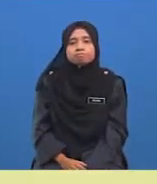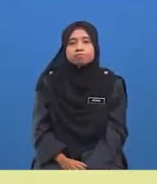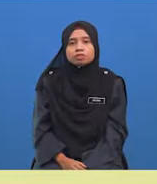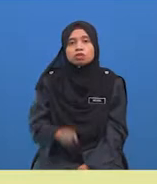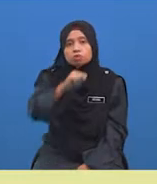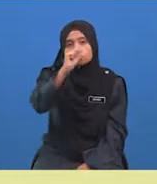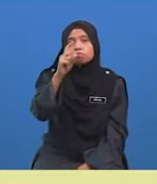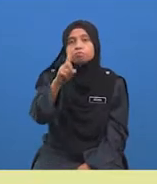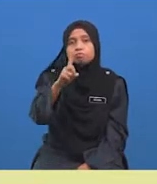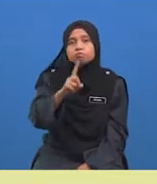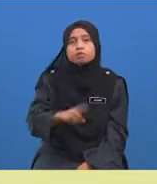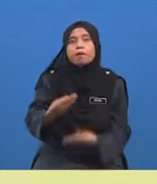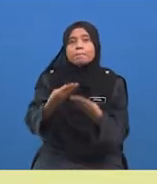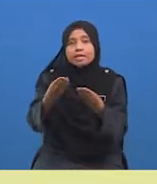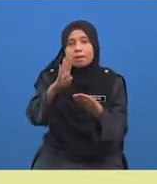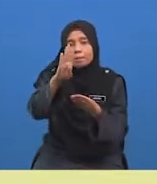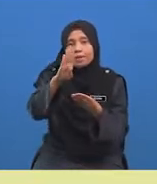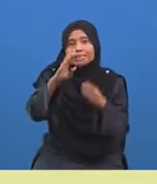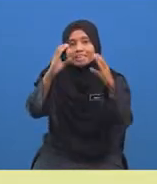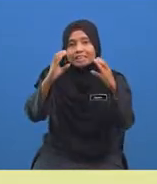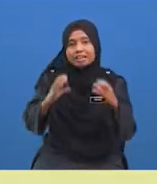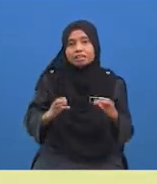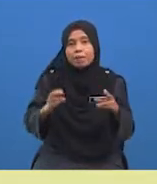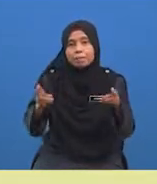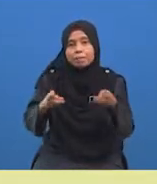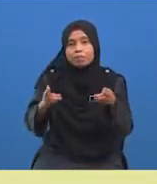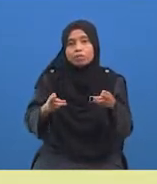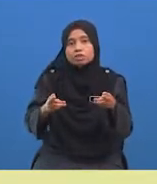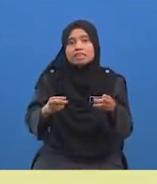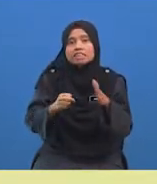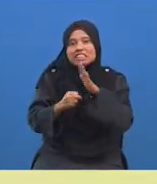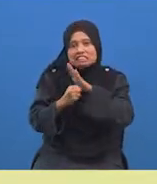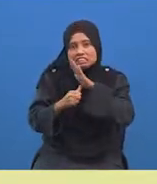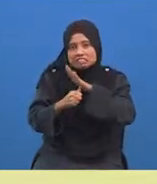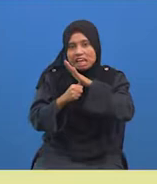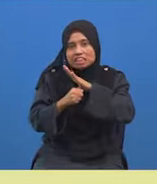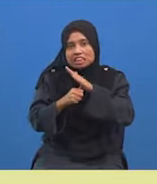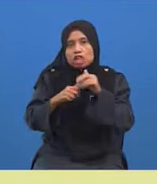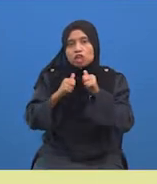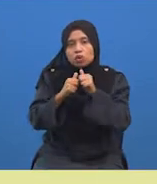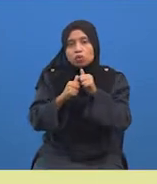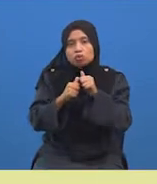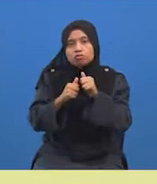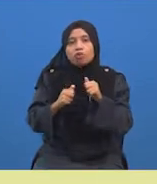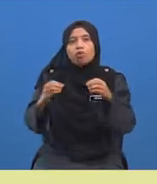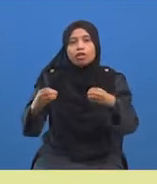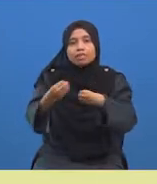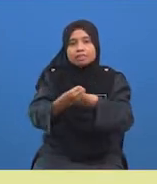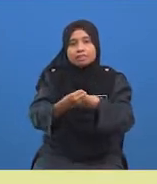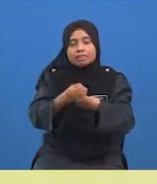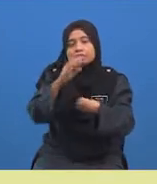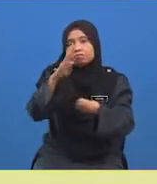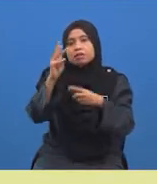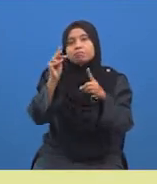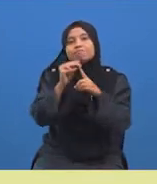Soalan 1. Berikan 4 kaedah pengurusan stres mengikut aspek organisasi. 4